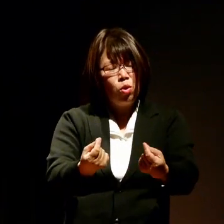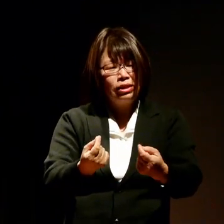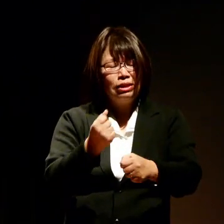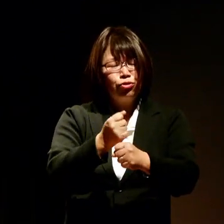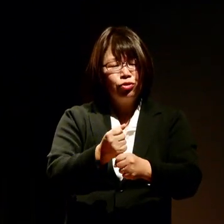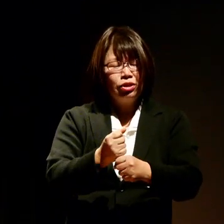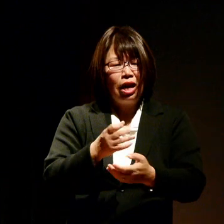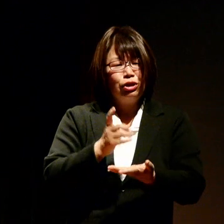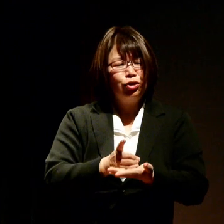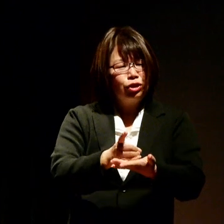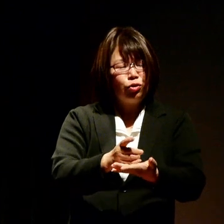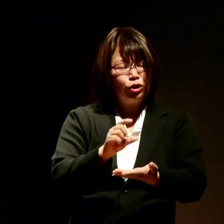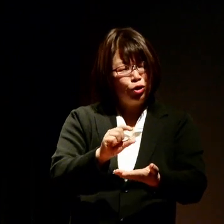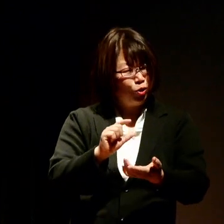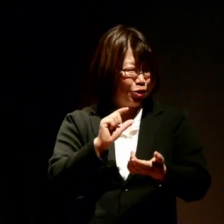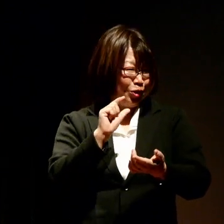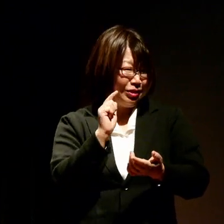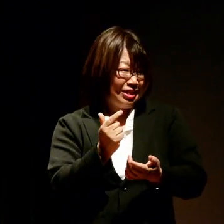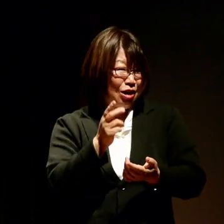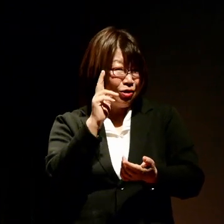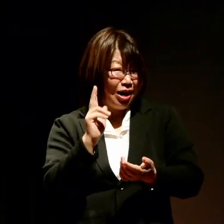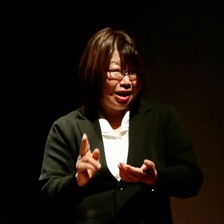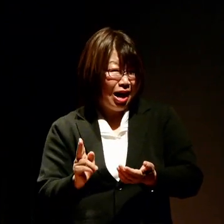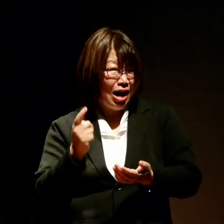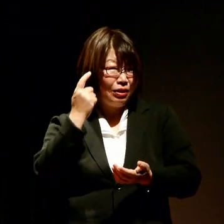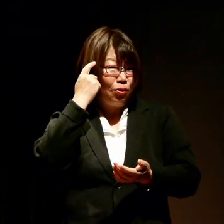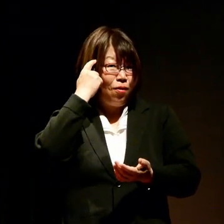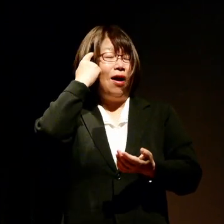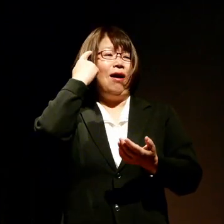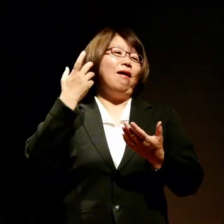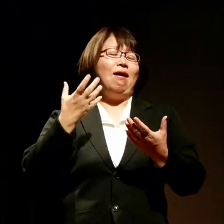また少しちょっと違うかなと思うようになり、